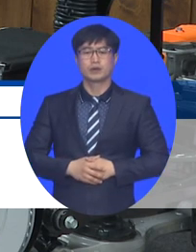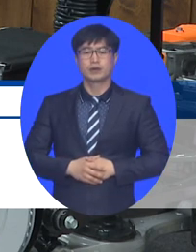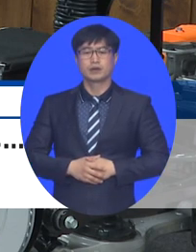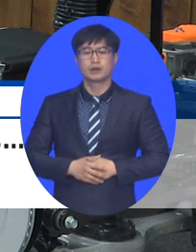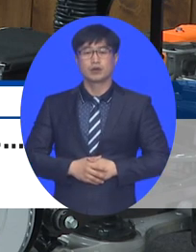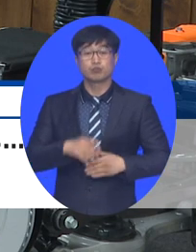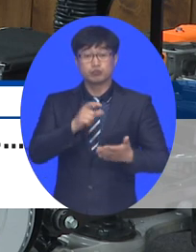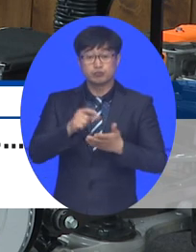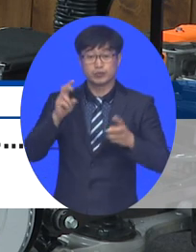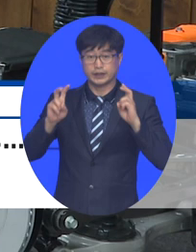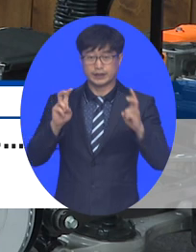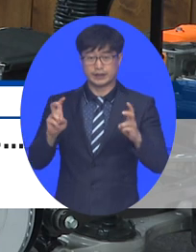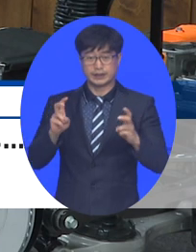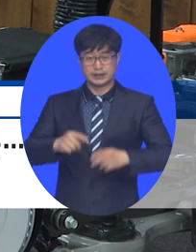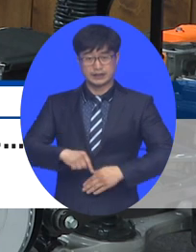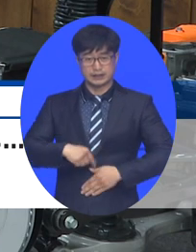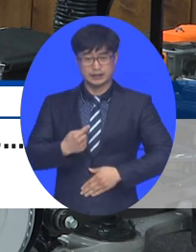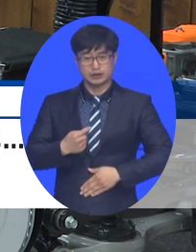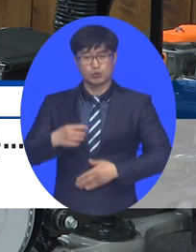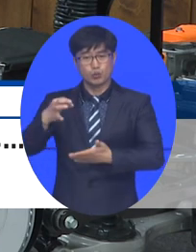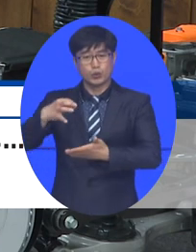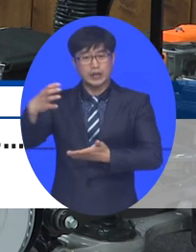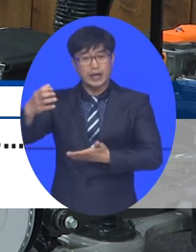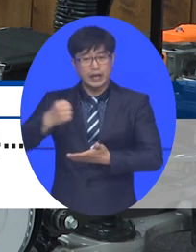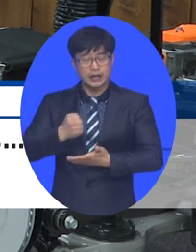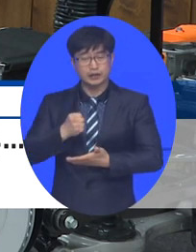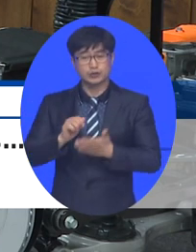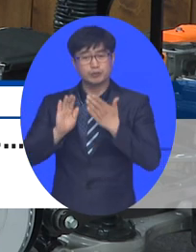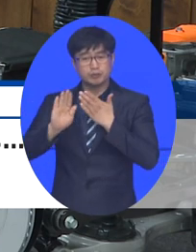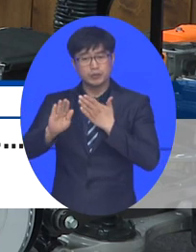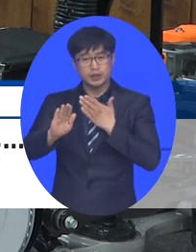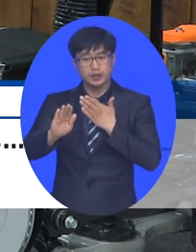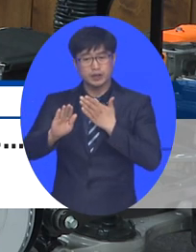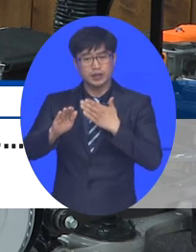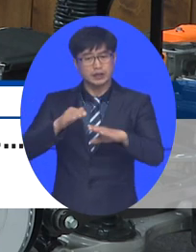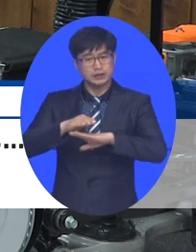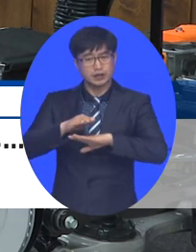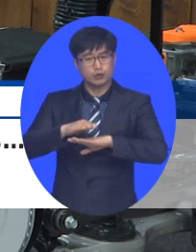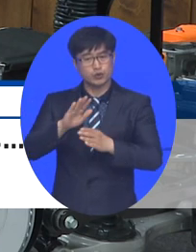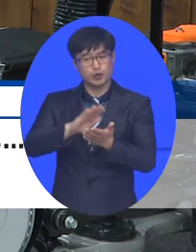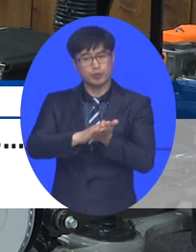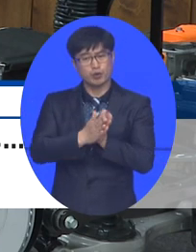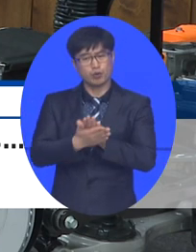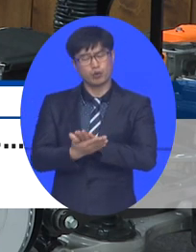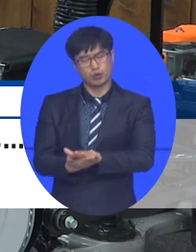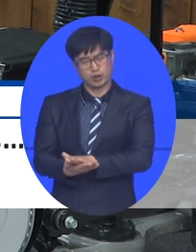있고요. 부품 업체들이 자체적인 자금을 가지고 이런